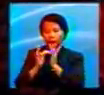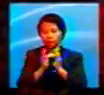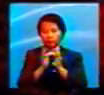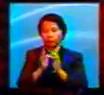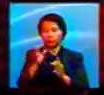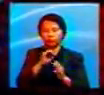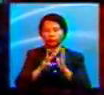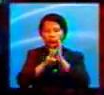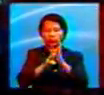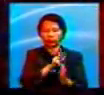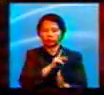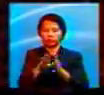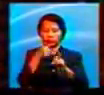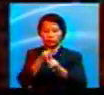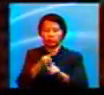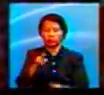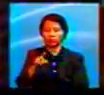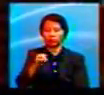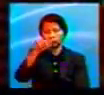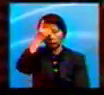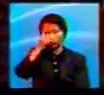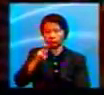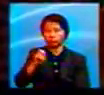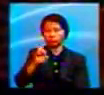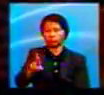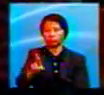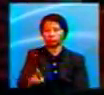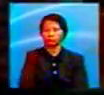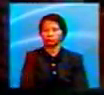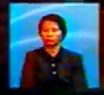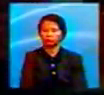multichannel, mewakili Ketua Pengarah RTM, Datuk Noriati Ismail.